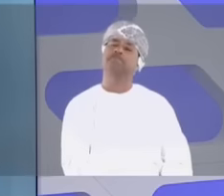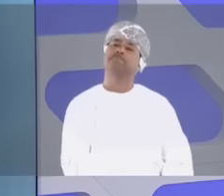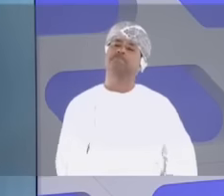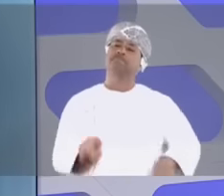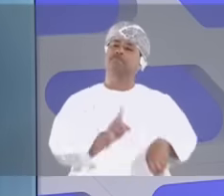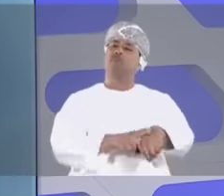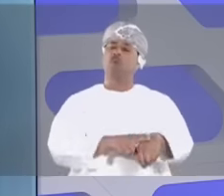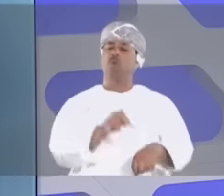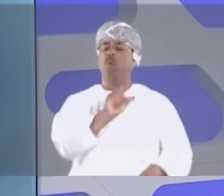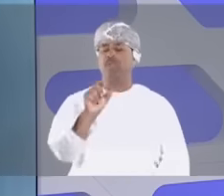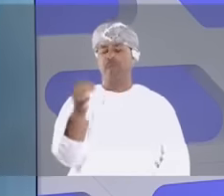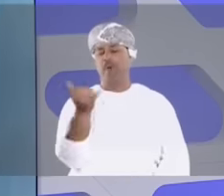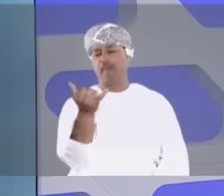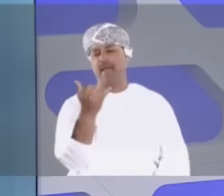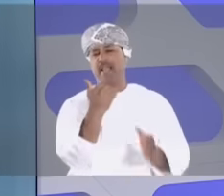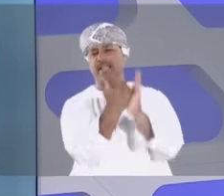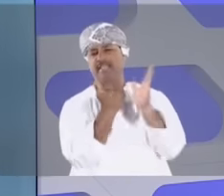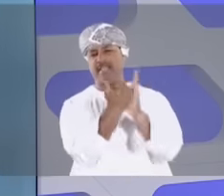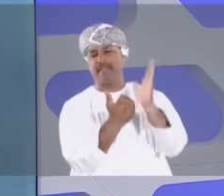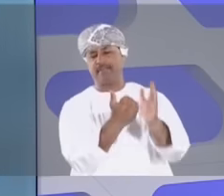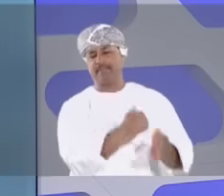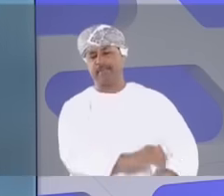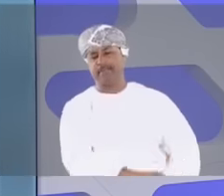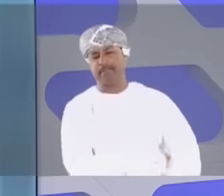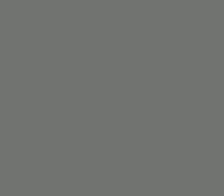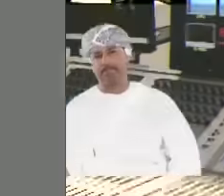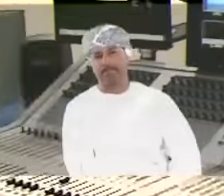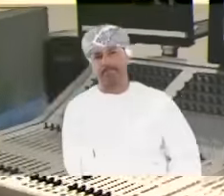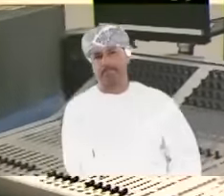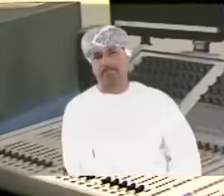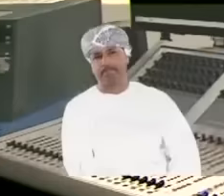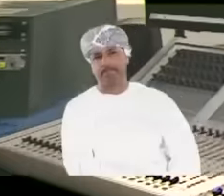ومن أبرز عناوين الاقتصاد،